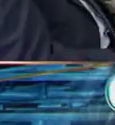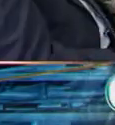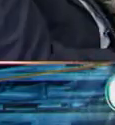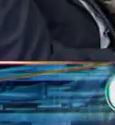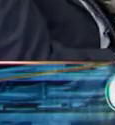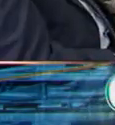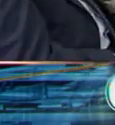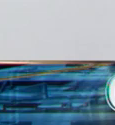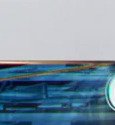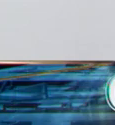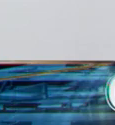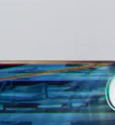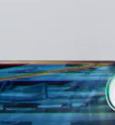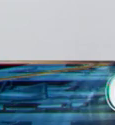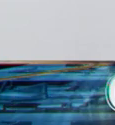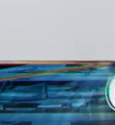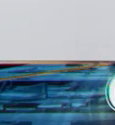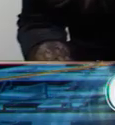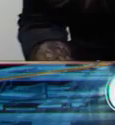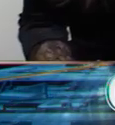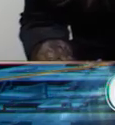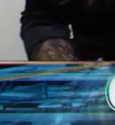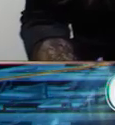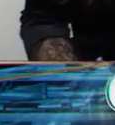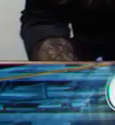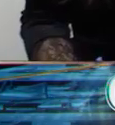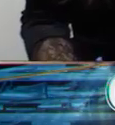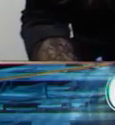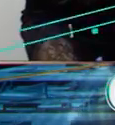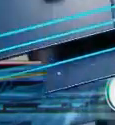Вас услышали. Аким Алматинской области провел прием граждан.